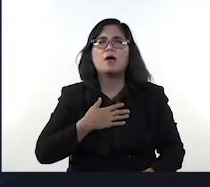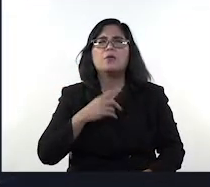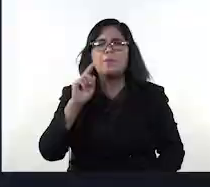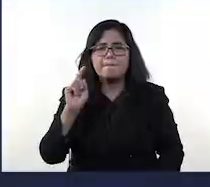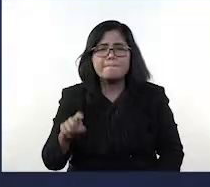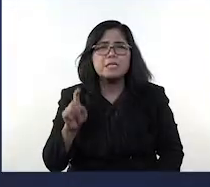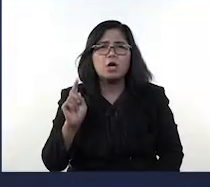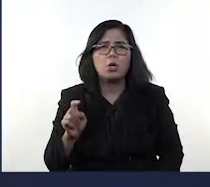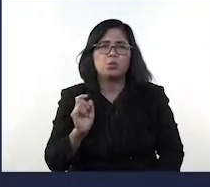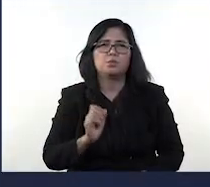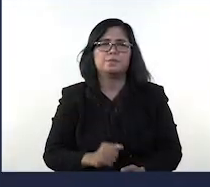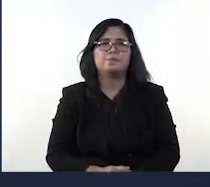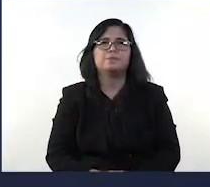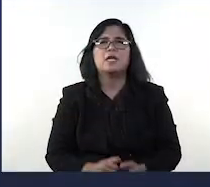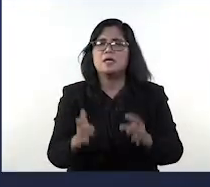Rainy